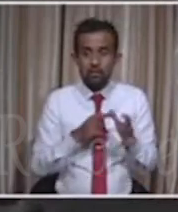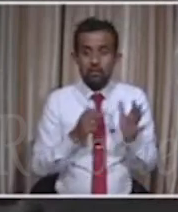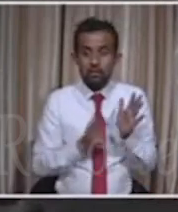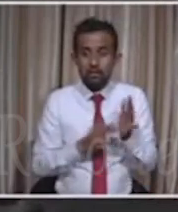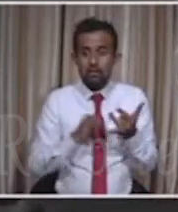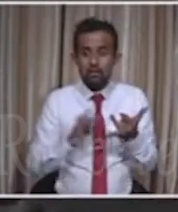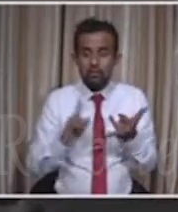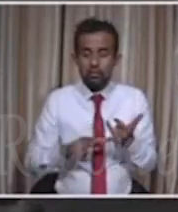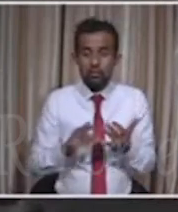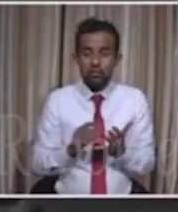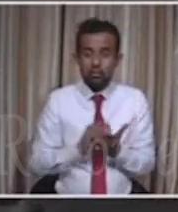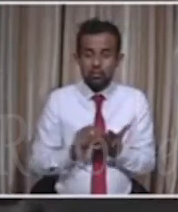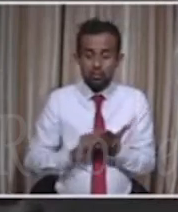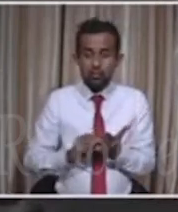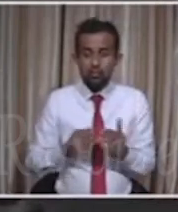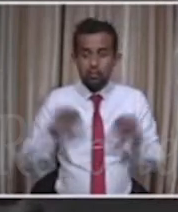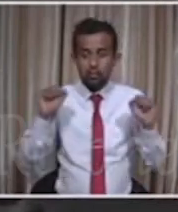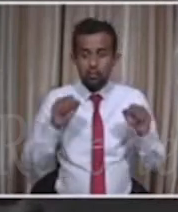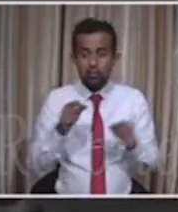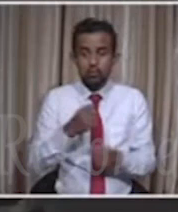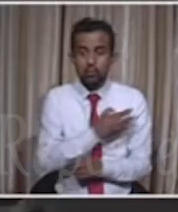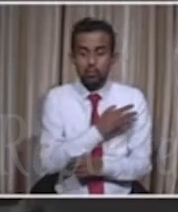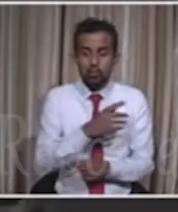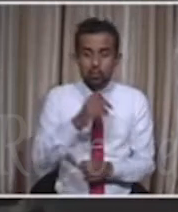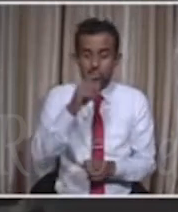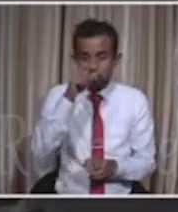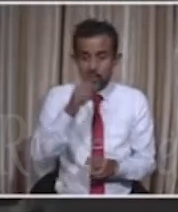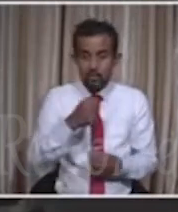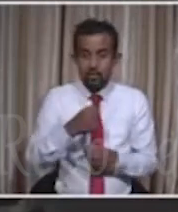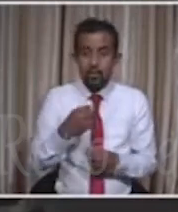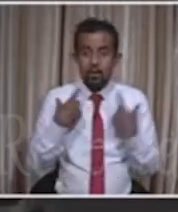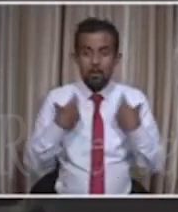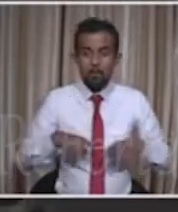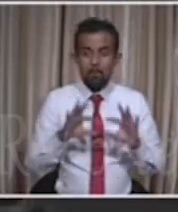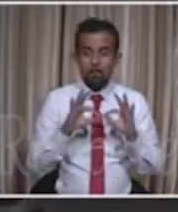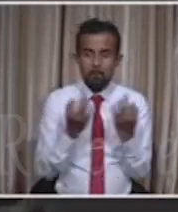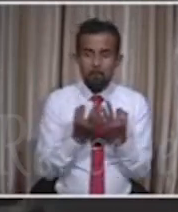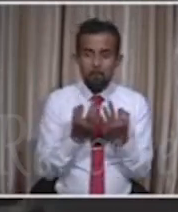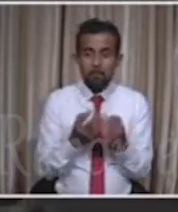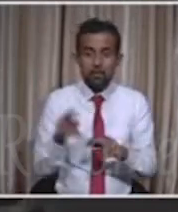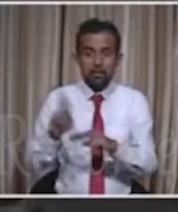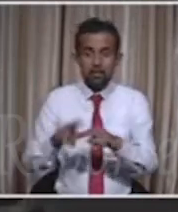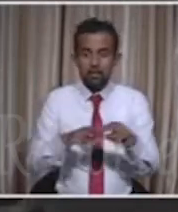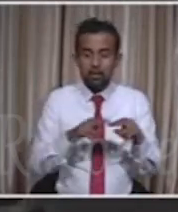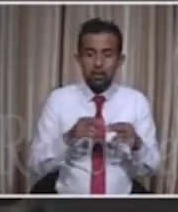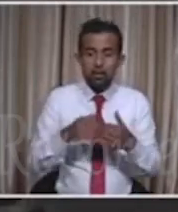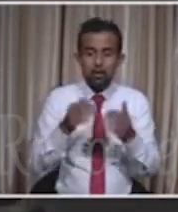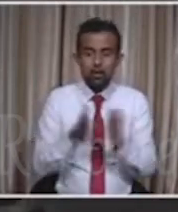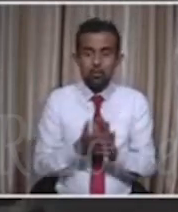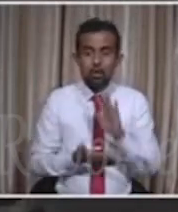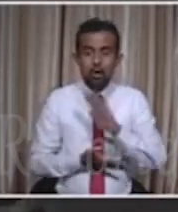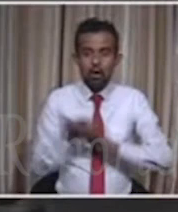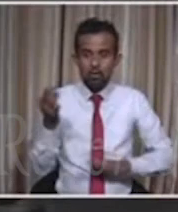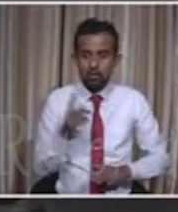වගේ අපේ අරගල කරුවන් ගෝටාබේ රාජපක්ෂ රාජපක්ෂ පවුල හා ඔවුන්ගේ හෙන්චයියන් ඔවුන්ගේ සතුරන්